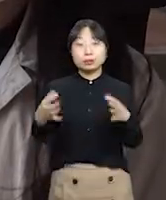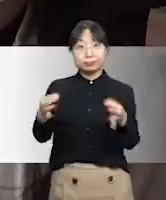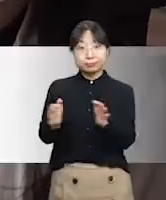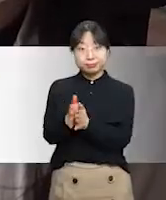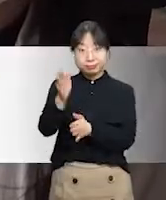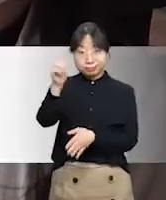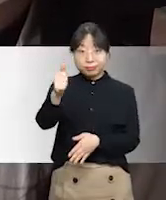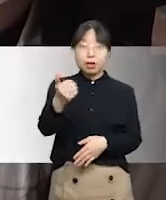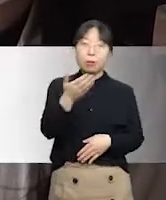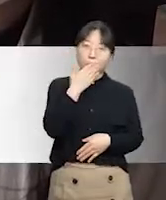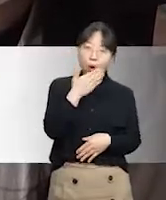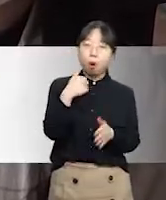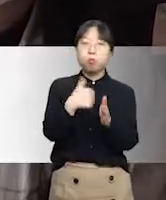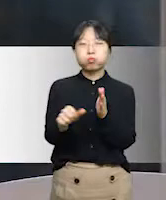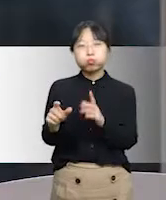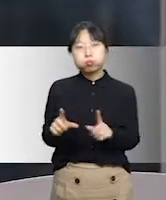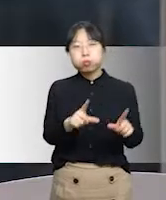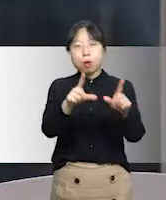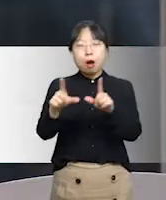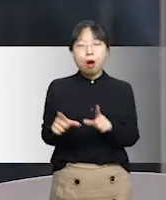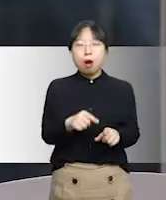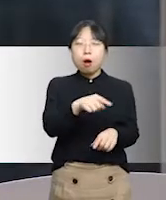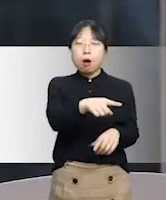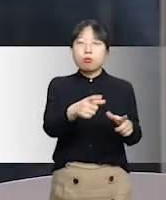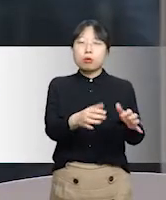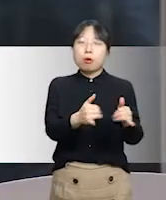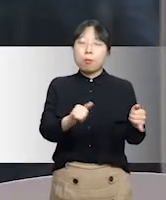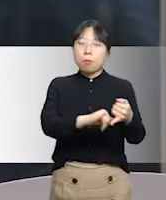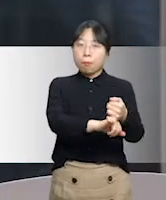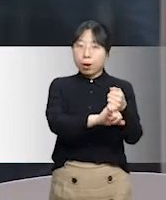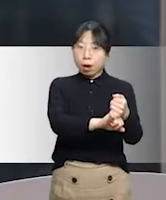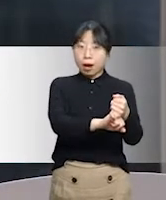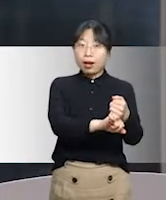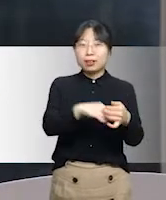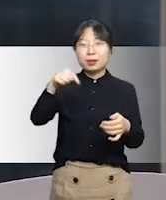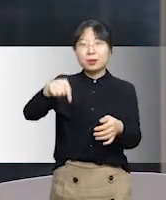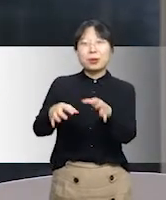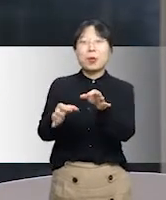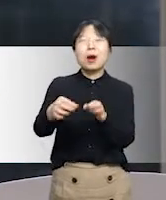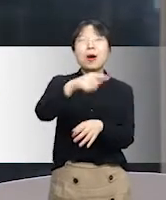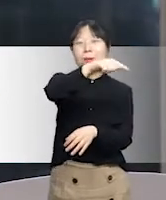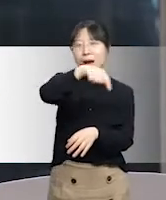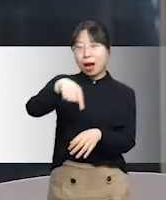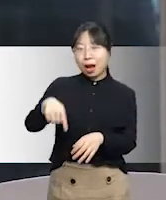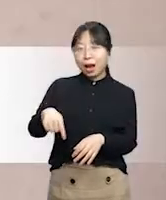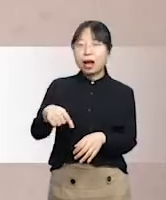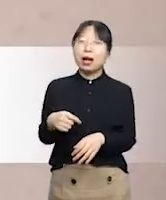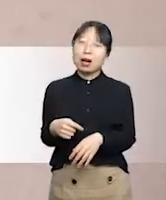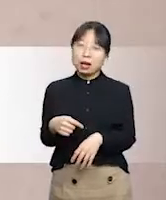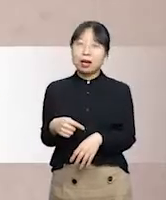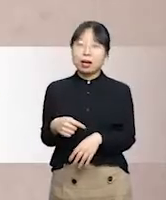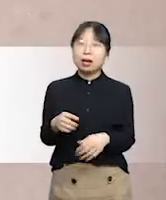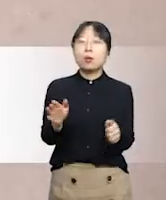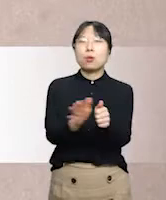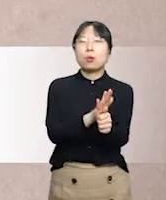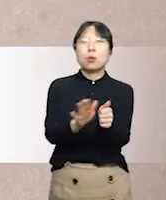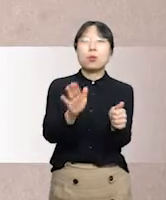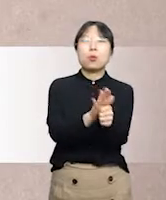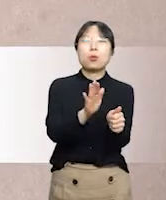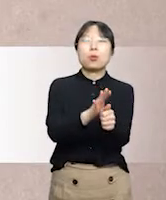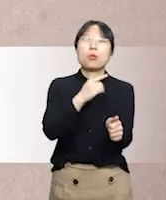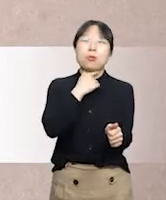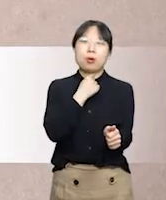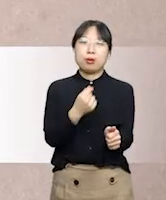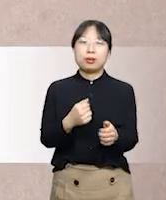시장은 식품, 생필품 등이 절실한 시민들이 경기의왕 먹거리 그냥드림 코너를 이용해 조금이나마 도움받기를